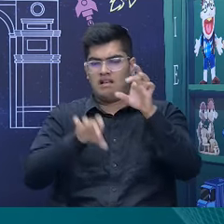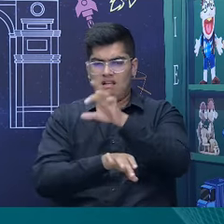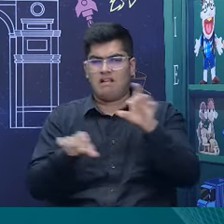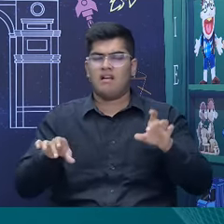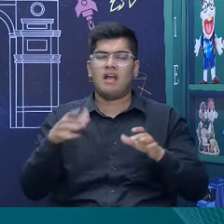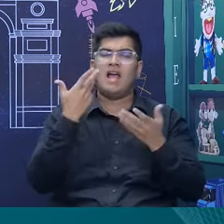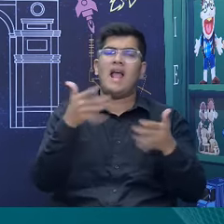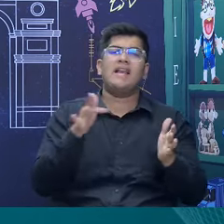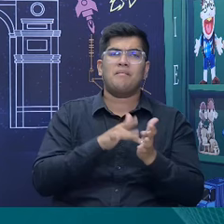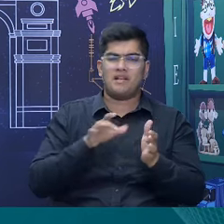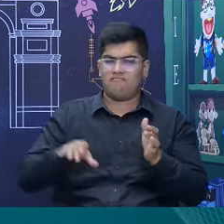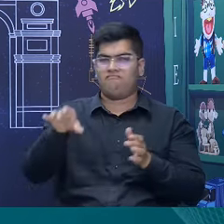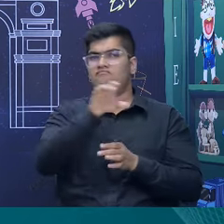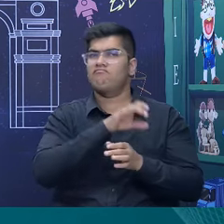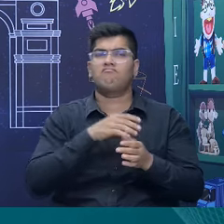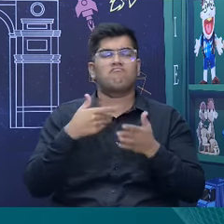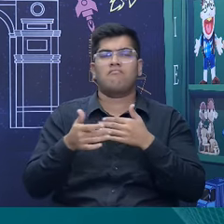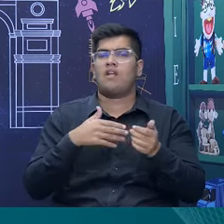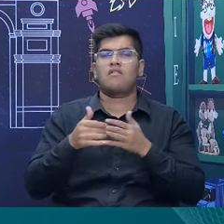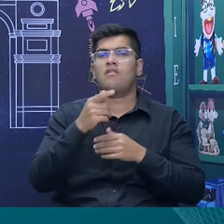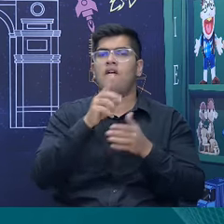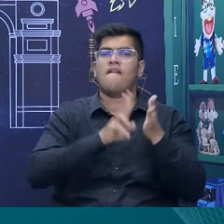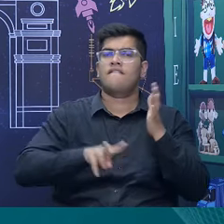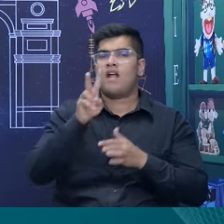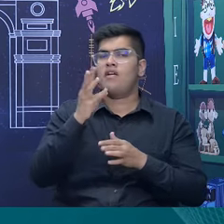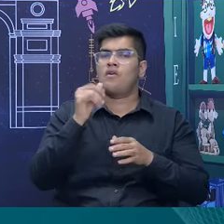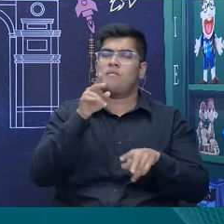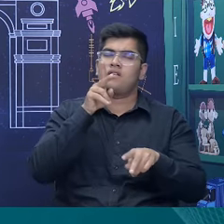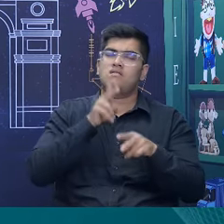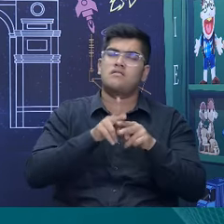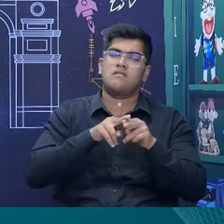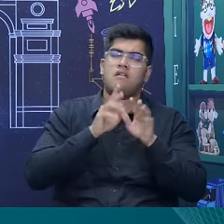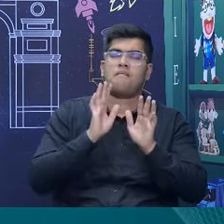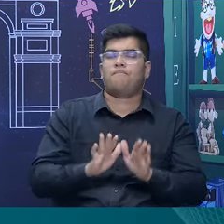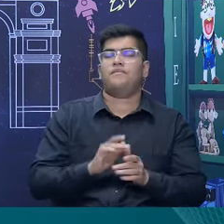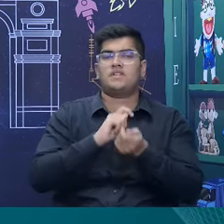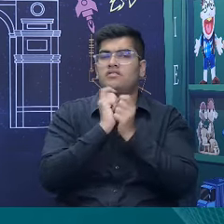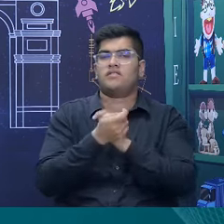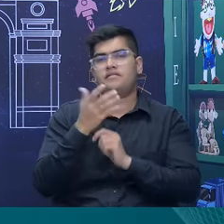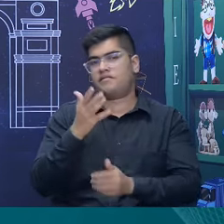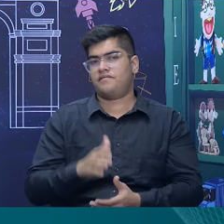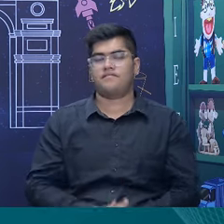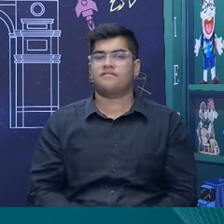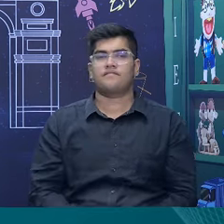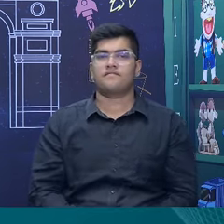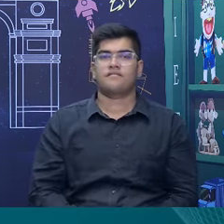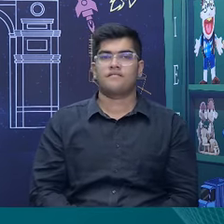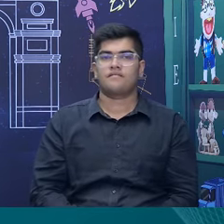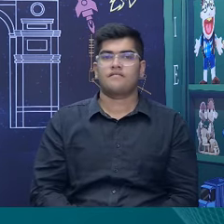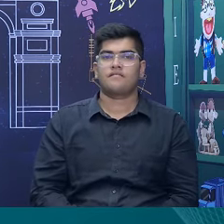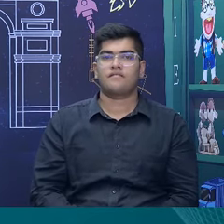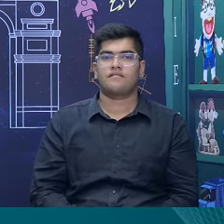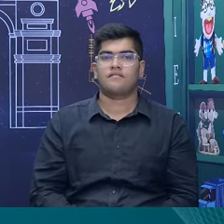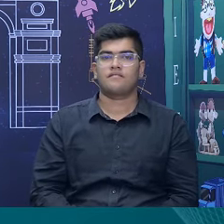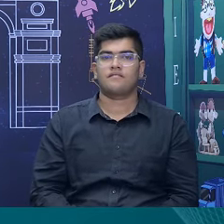ग रही है ये जो खा स्थान है यह पहले जितना ही खाली है यह अगर आप इस तरीके से भी रखेंगे आप अलग-अलग